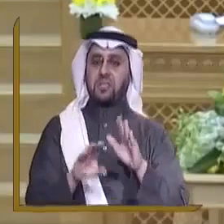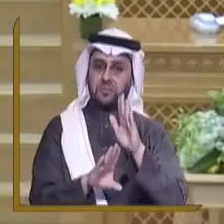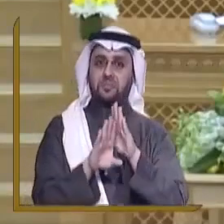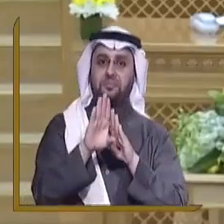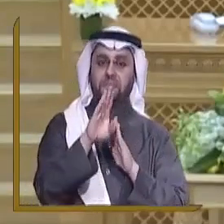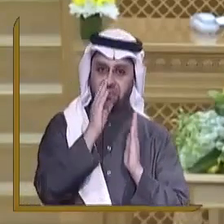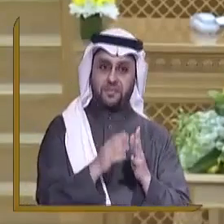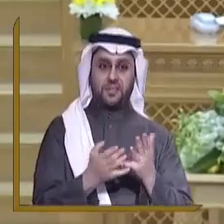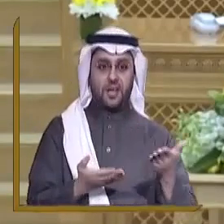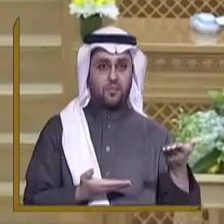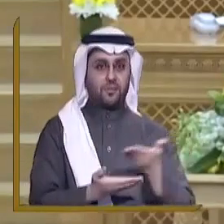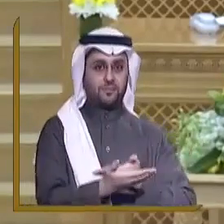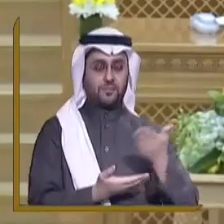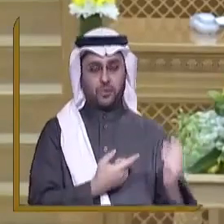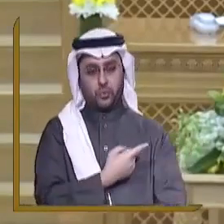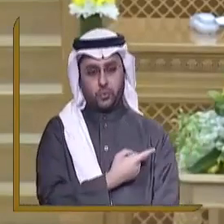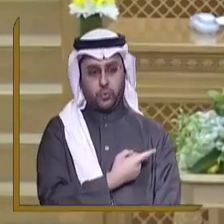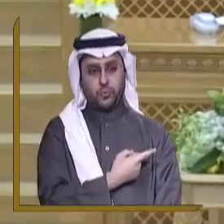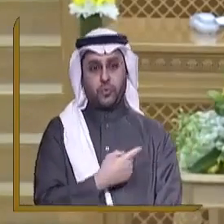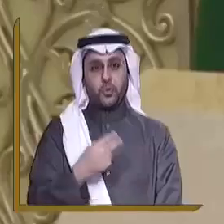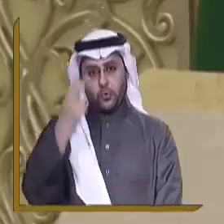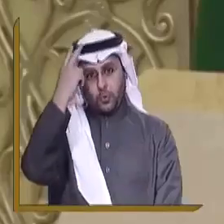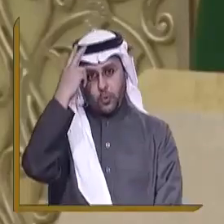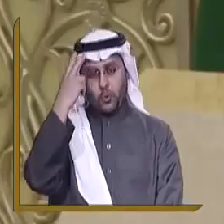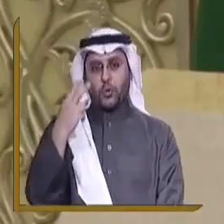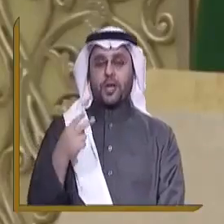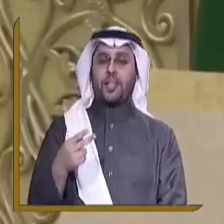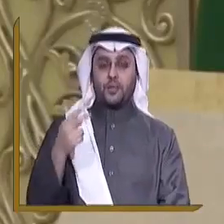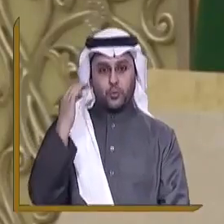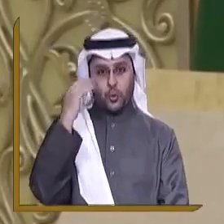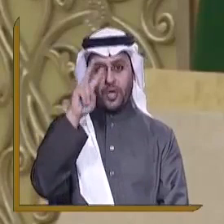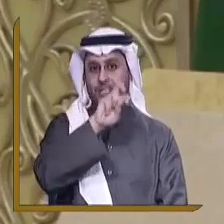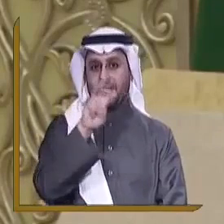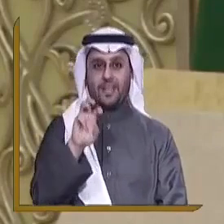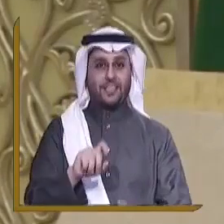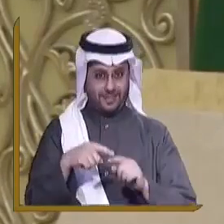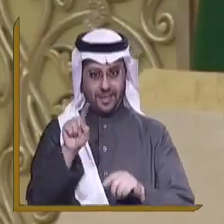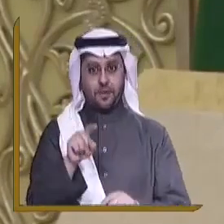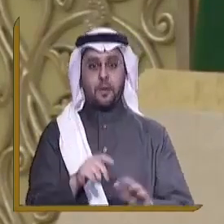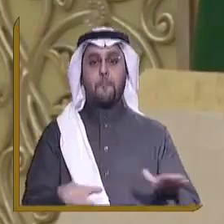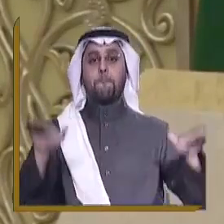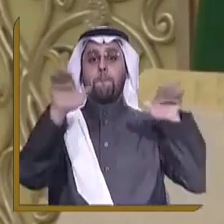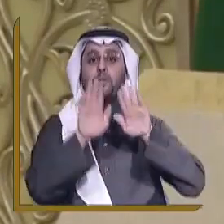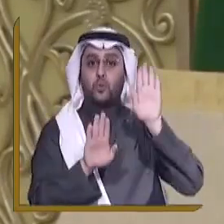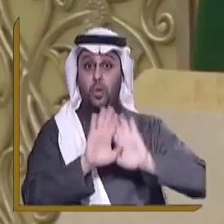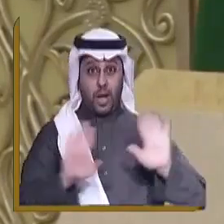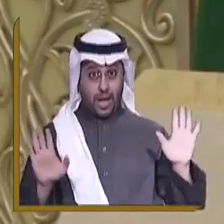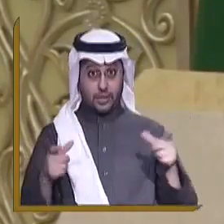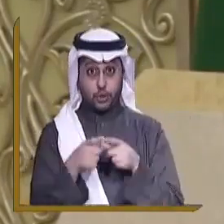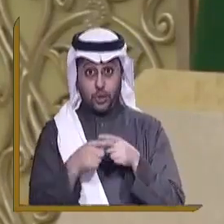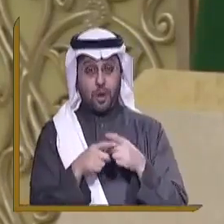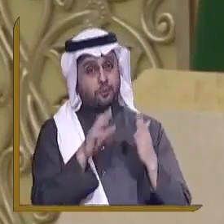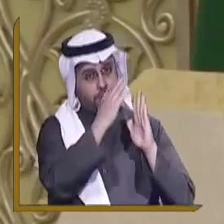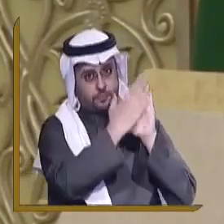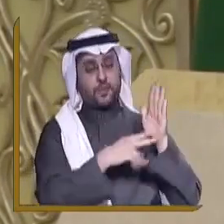نحو التنميه والتطوير انطلاقا من رؤيه المملكه 20 30 هذا واصدر مجلس الشورى خلال الجلسه عدد من